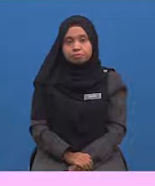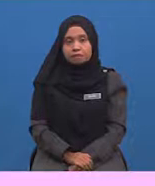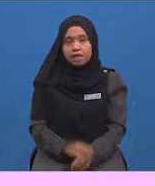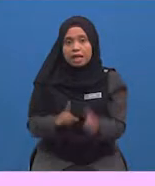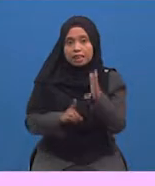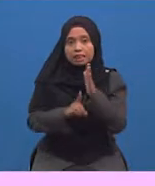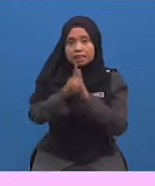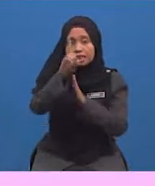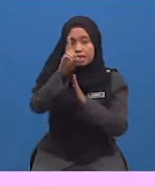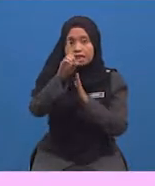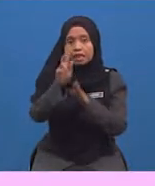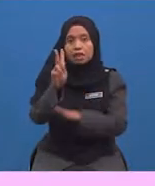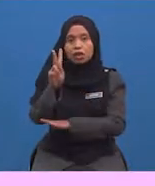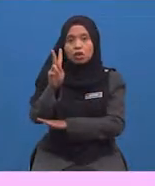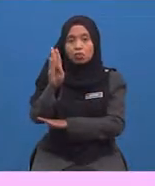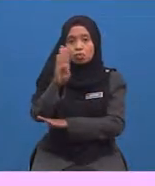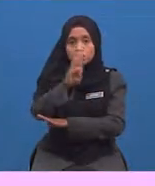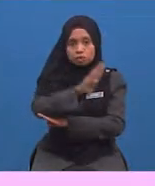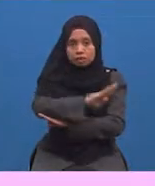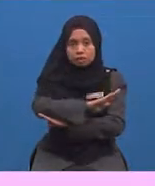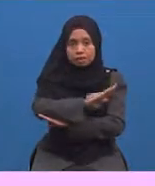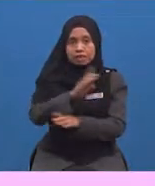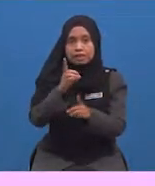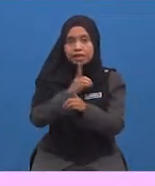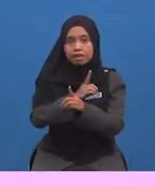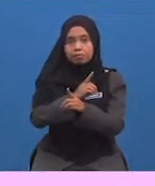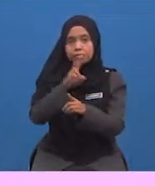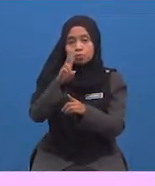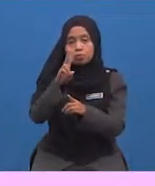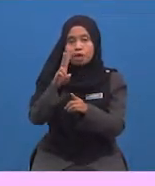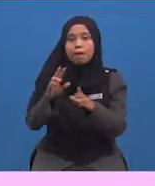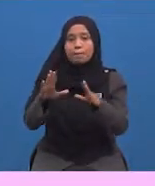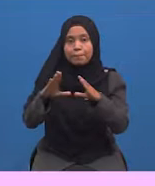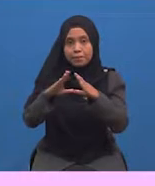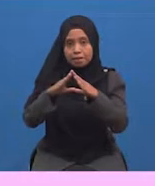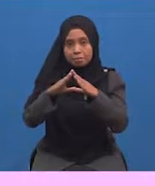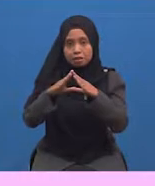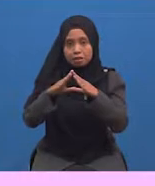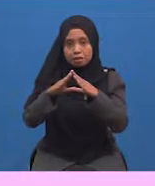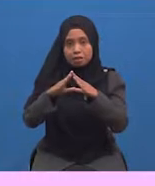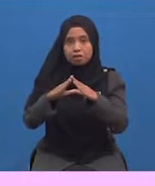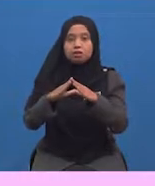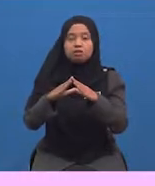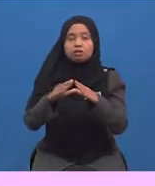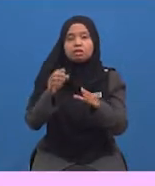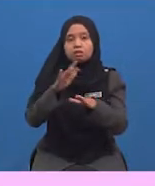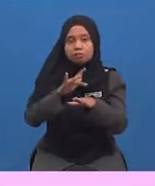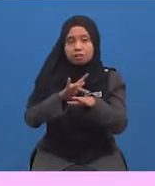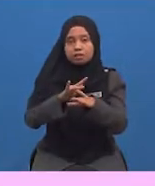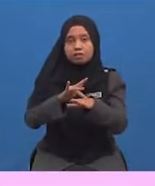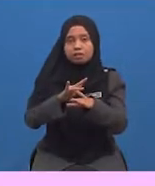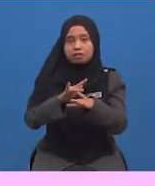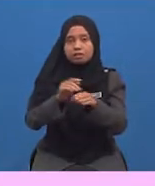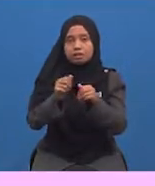Tinggi kubus digantikan dengan 2 darab tinggi piramid. Seterusnya, operasi ini dipermudahkan